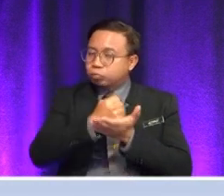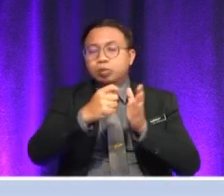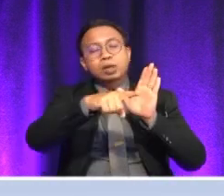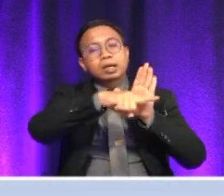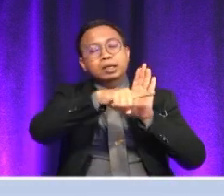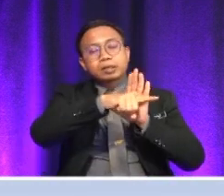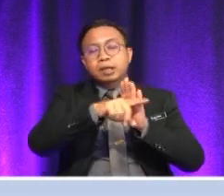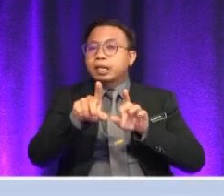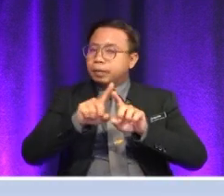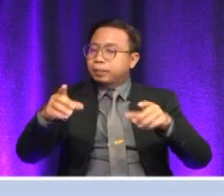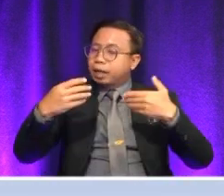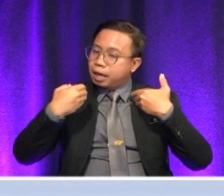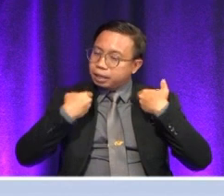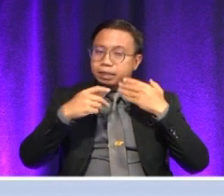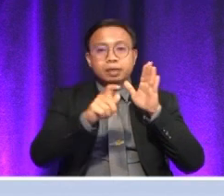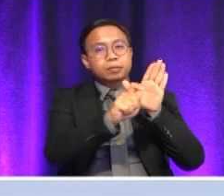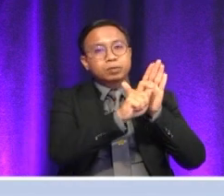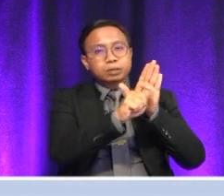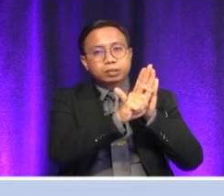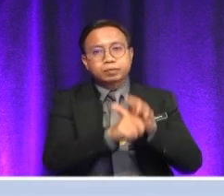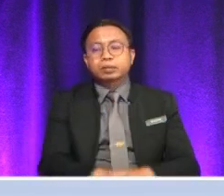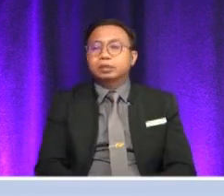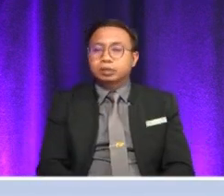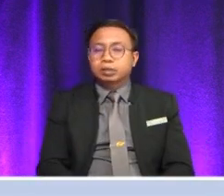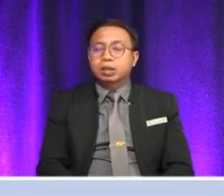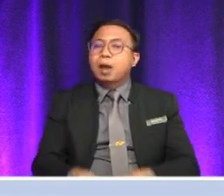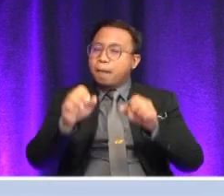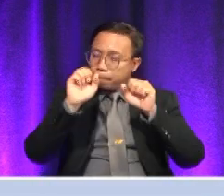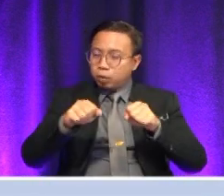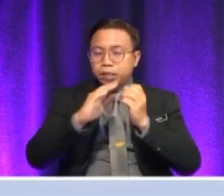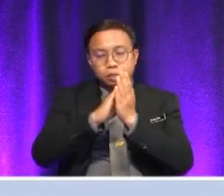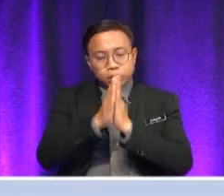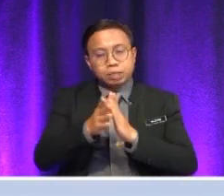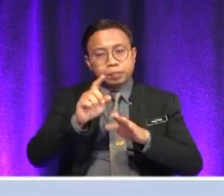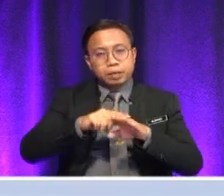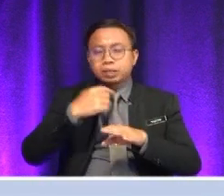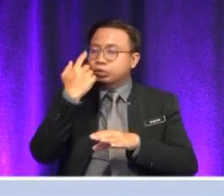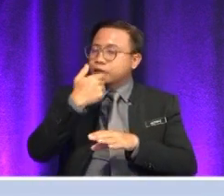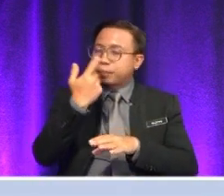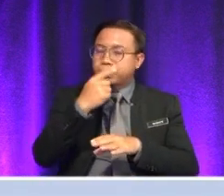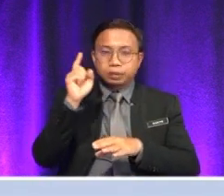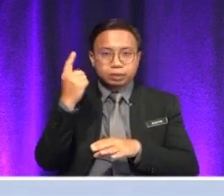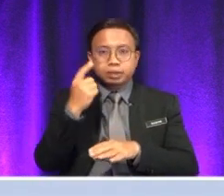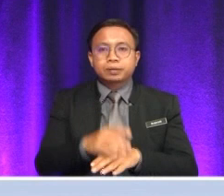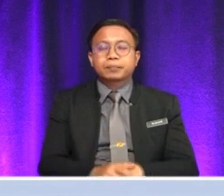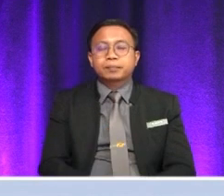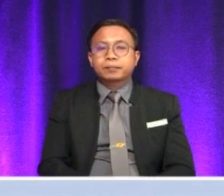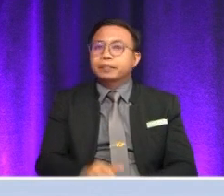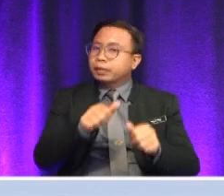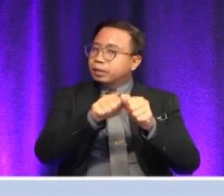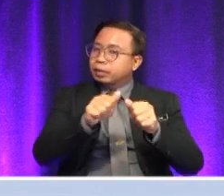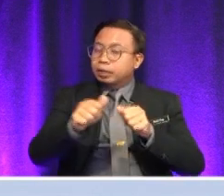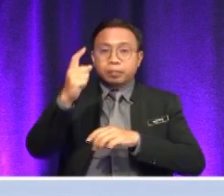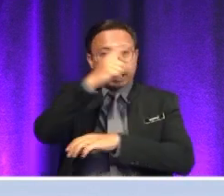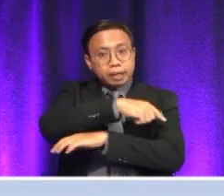tapi ada juga yang positif. Okey, konflik ini dia boleh terjadi pada sesiapa saja. Kepada setiap hari pun